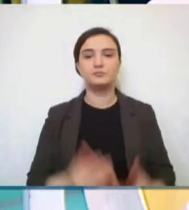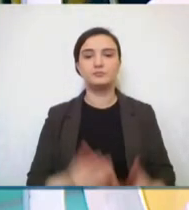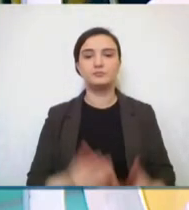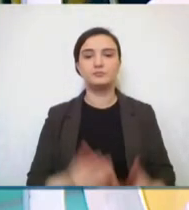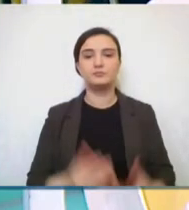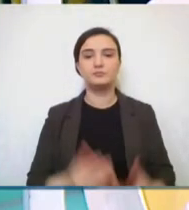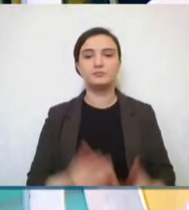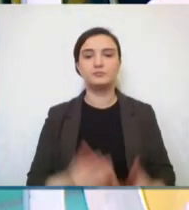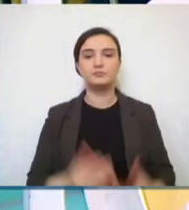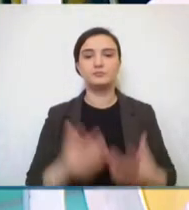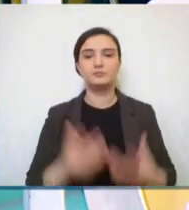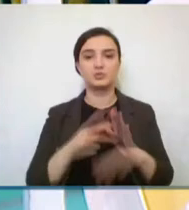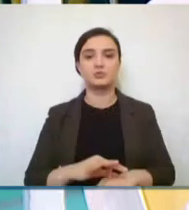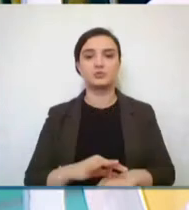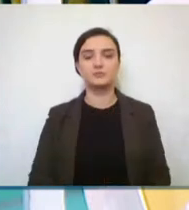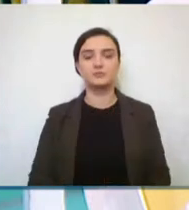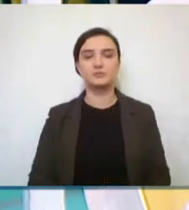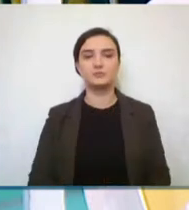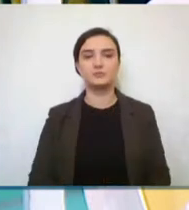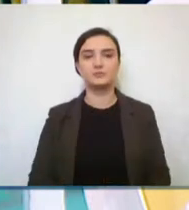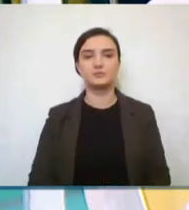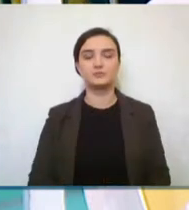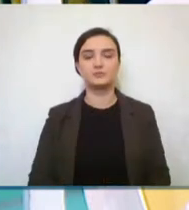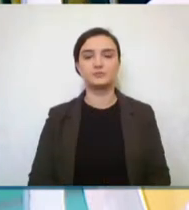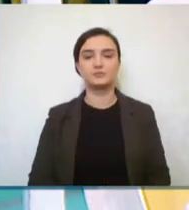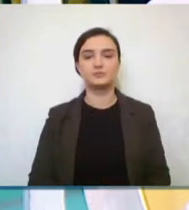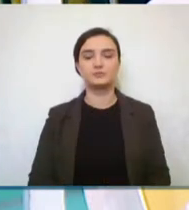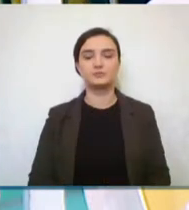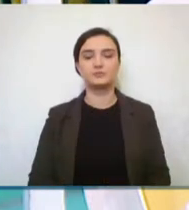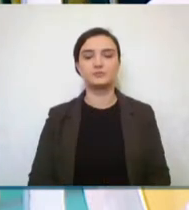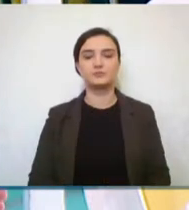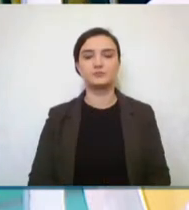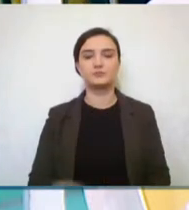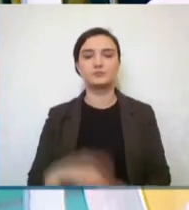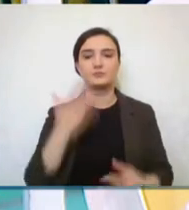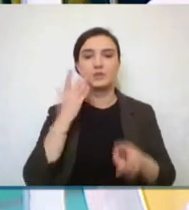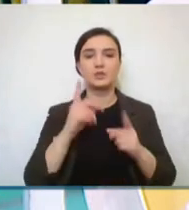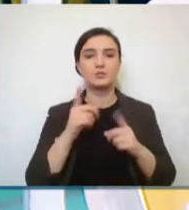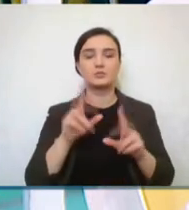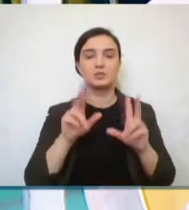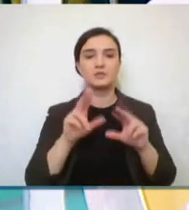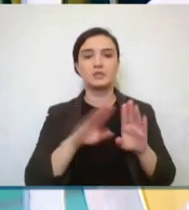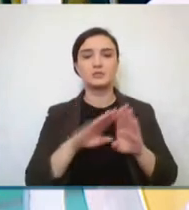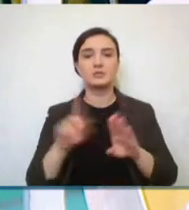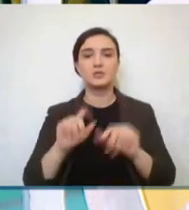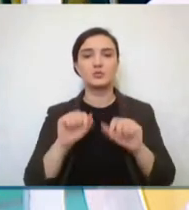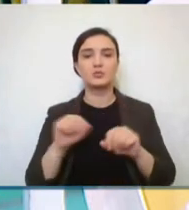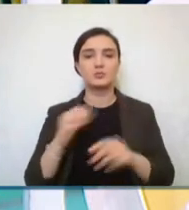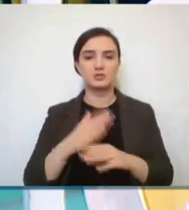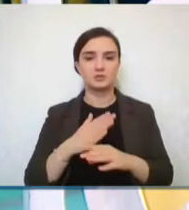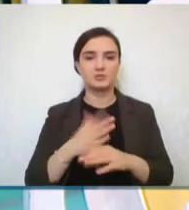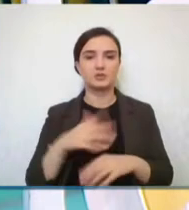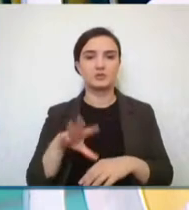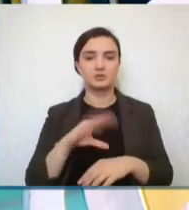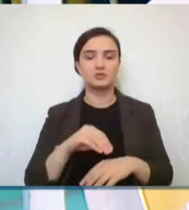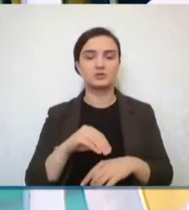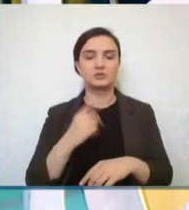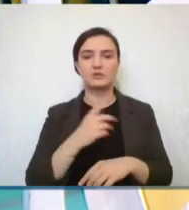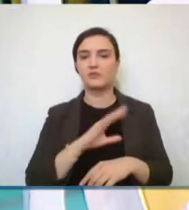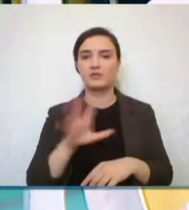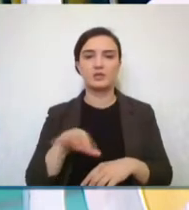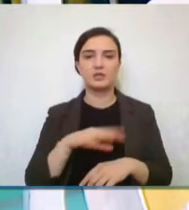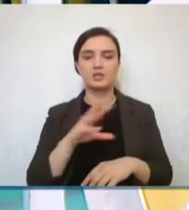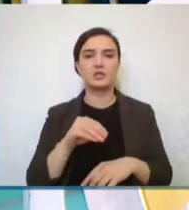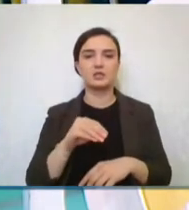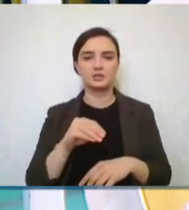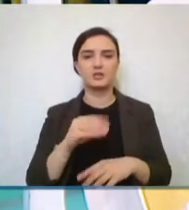გეგმა შეუნდა შედგეს იმ რეალობის გათვალისწინებით, რის საშუალებაც გვაქვს, ასე ვთქვათ, სივრცეში და ყველა ვარიანტში გამოინახება